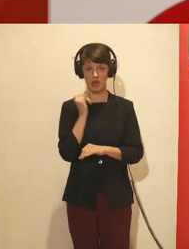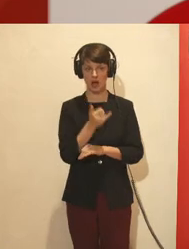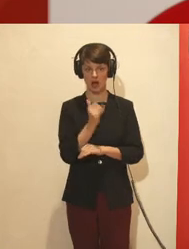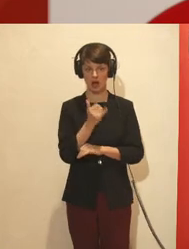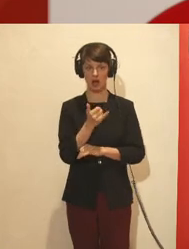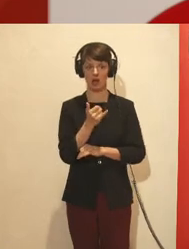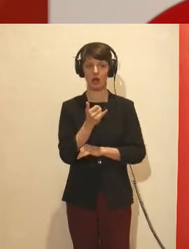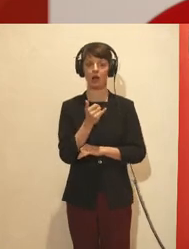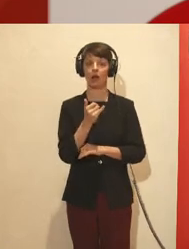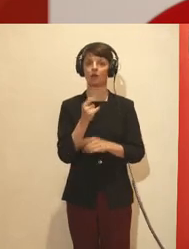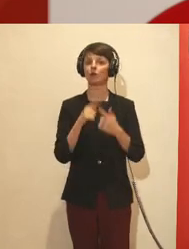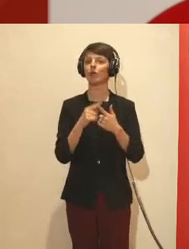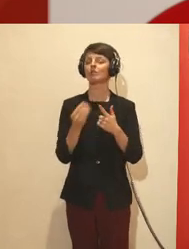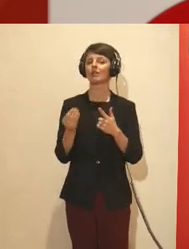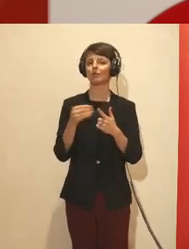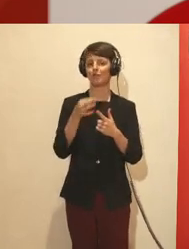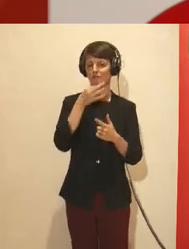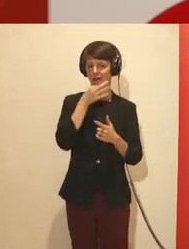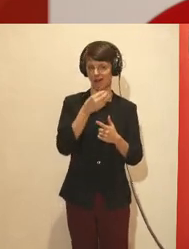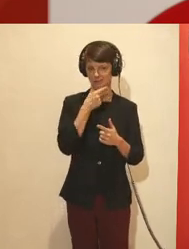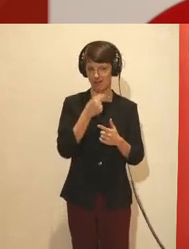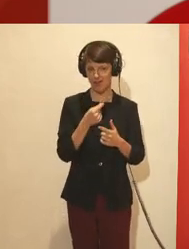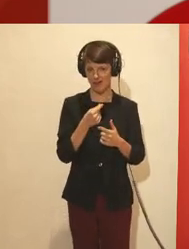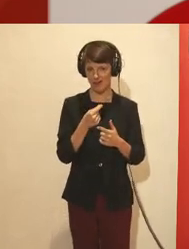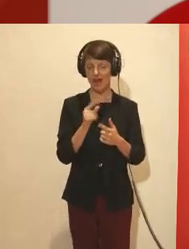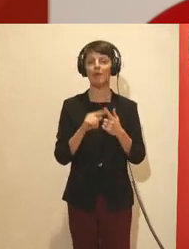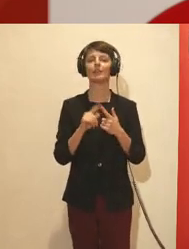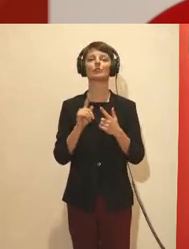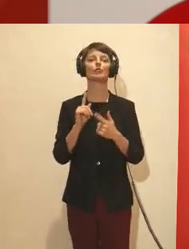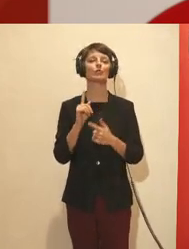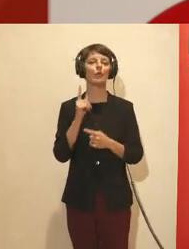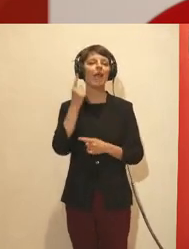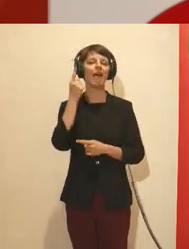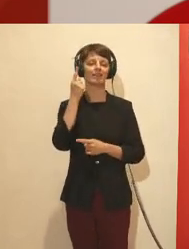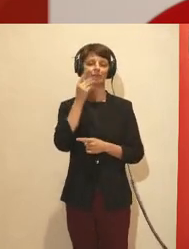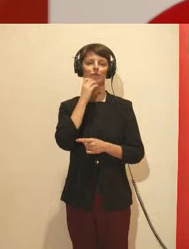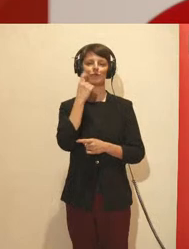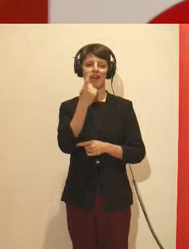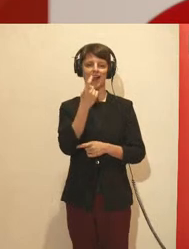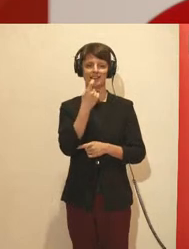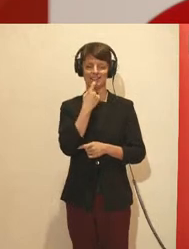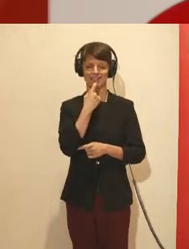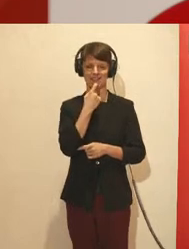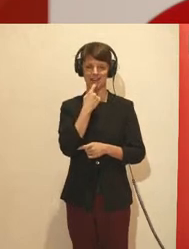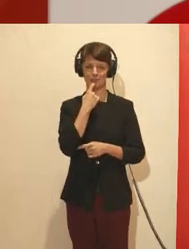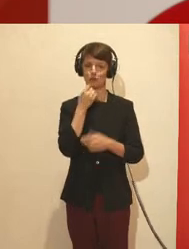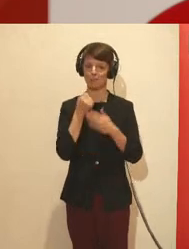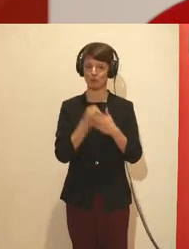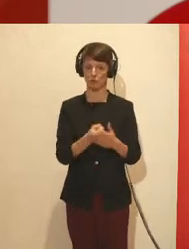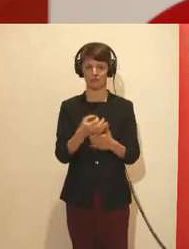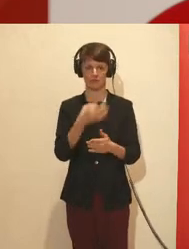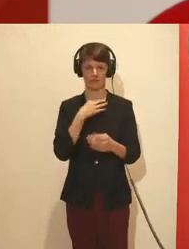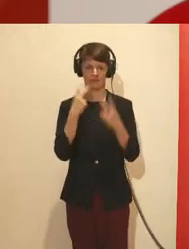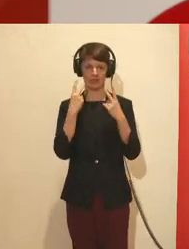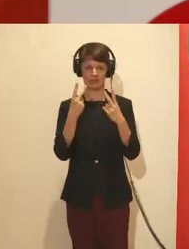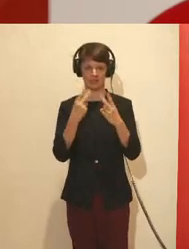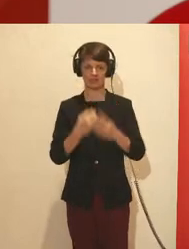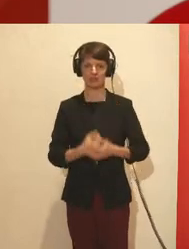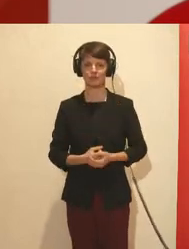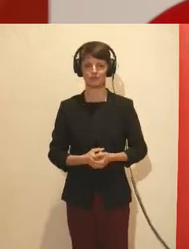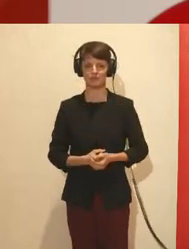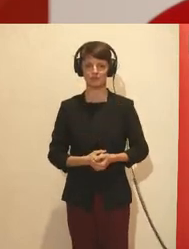eine frage hinzufügen möchte ich unterstreichen sind jetzt wichtig ist die menschen